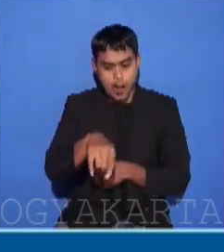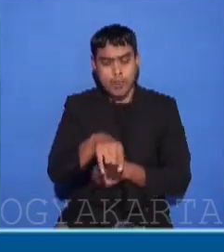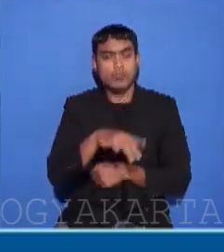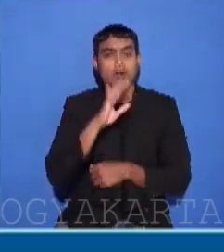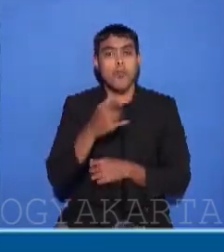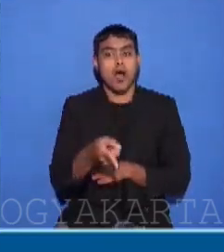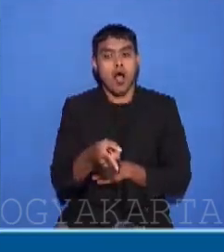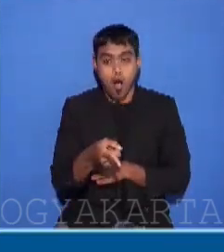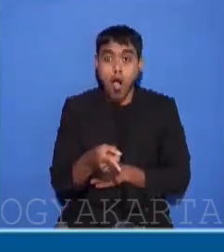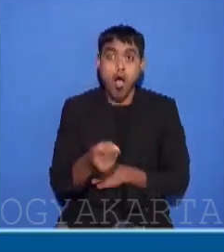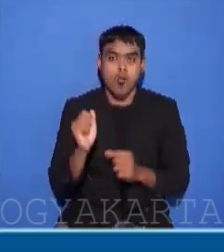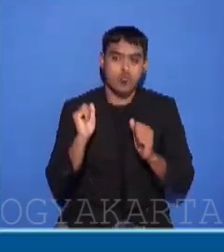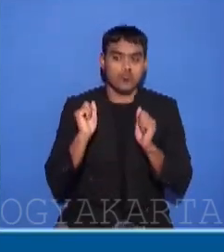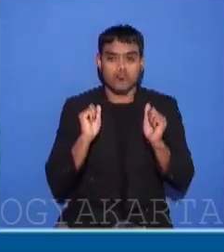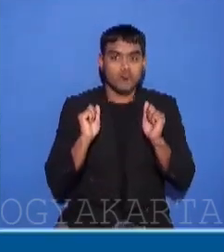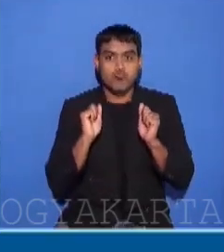kesenah